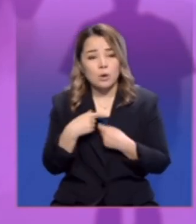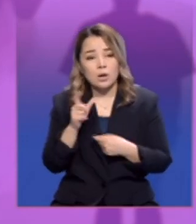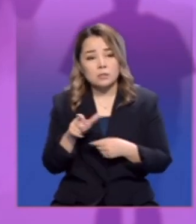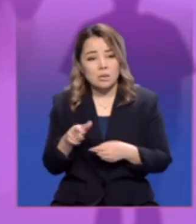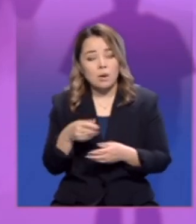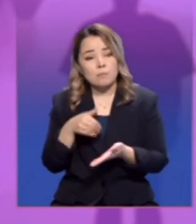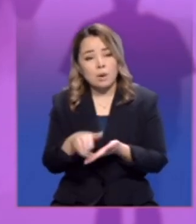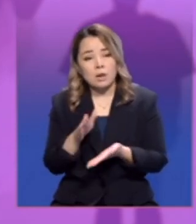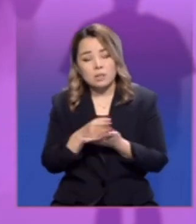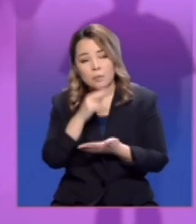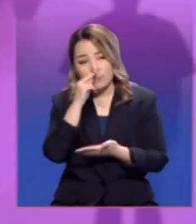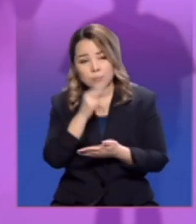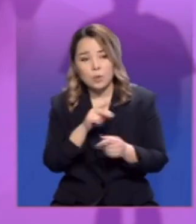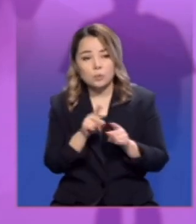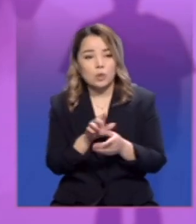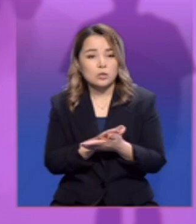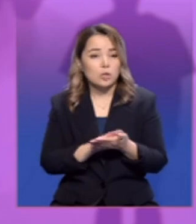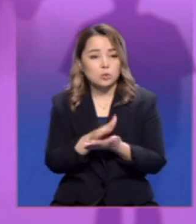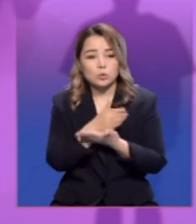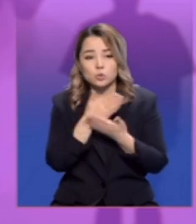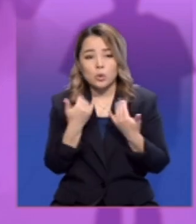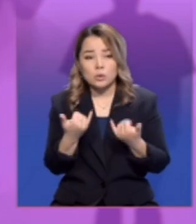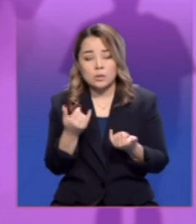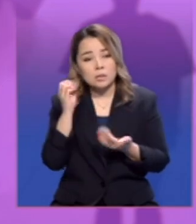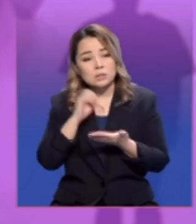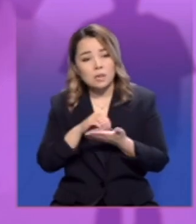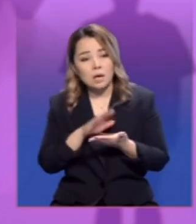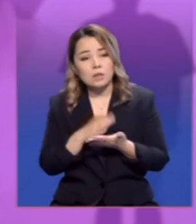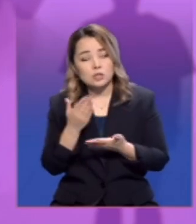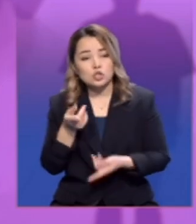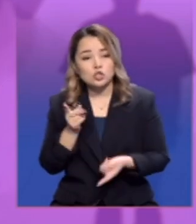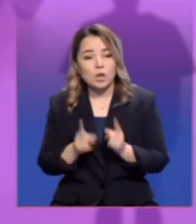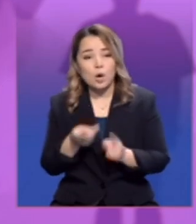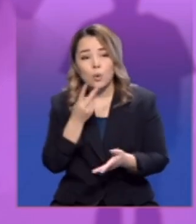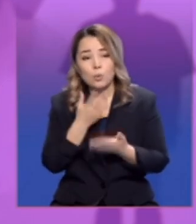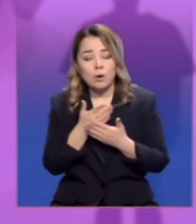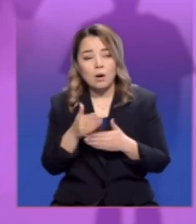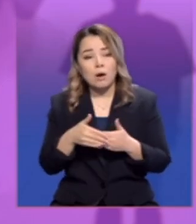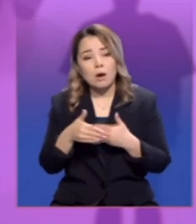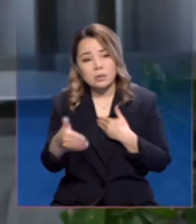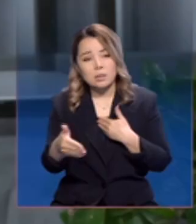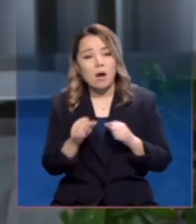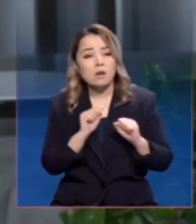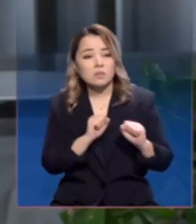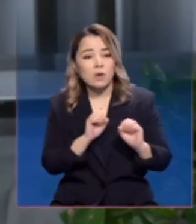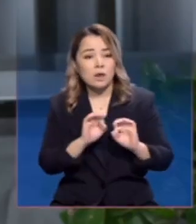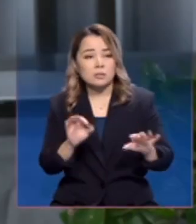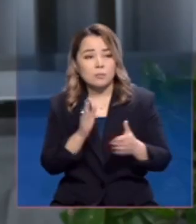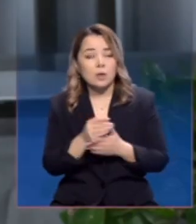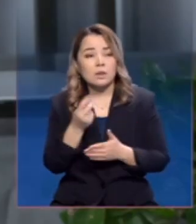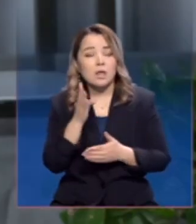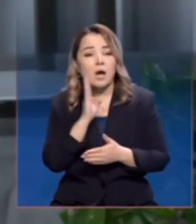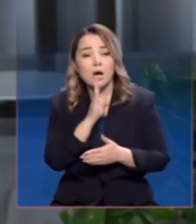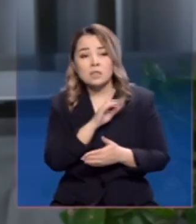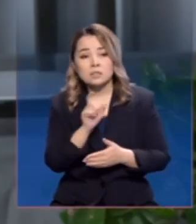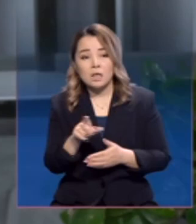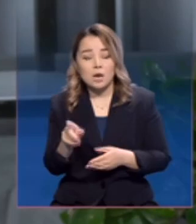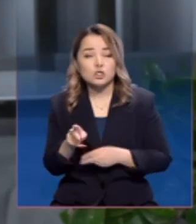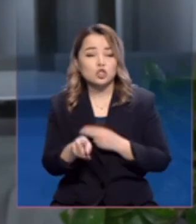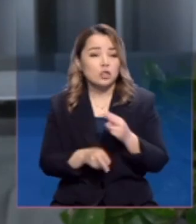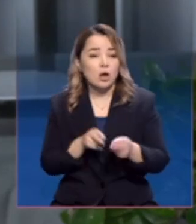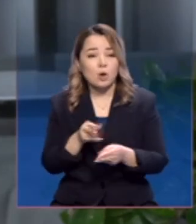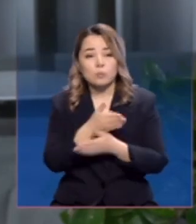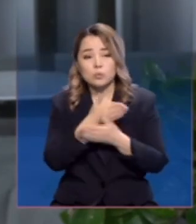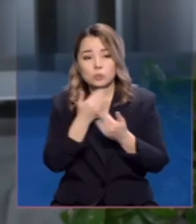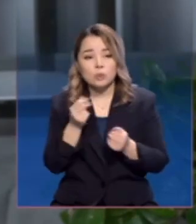бас тартып, кінәліге шара қолданылмаған. Бірақ бұл санның өзі шынайы көрсеткіштен алыс, дейді адвокат. Қанша әйел шағымданған жоқ,